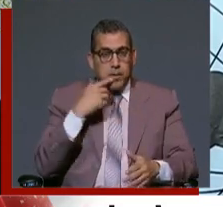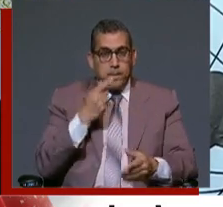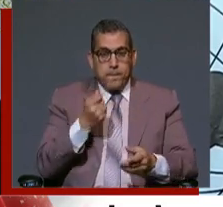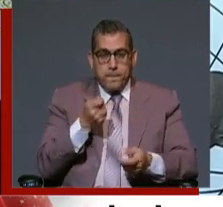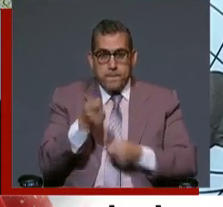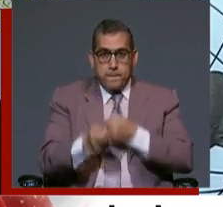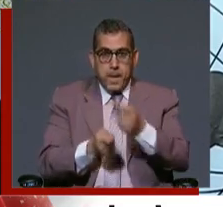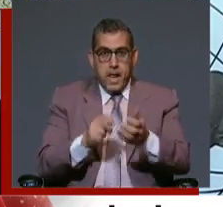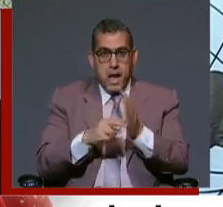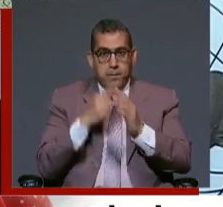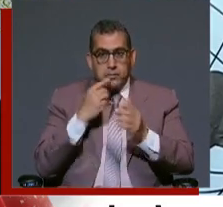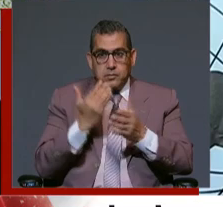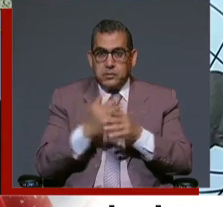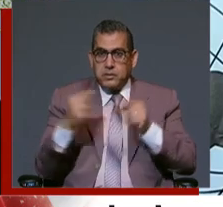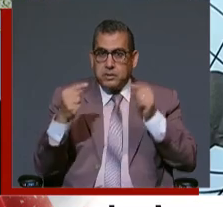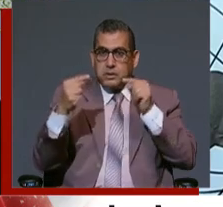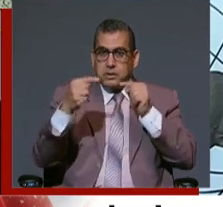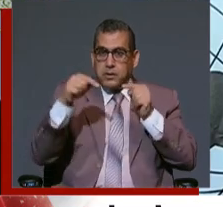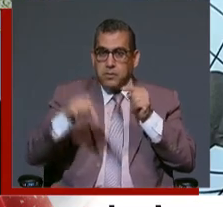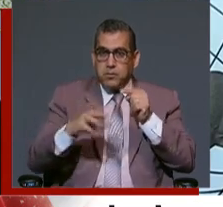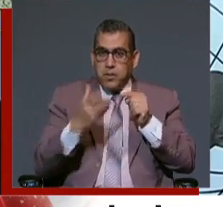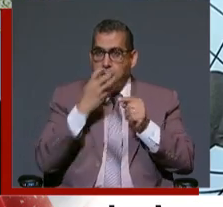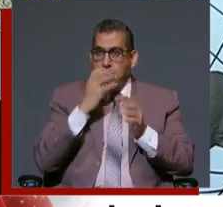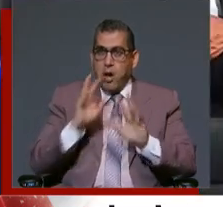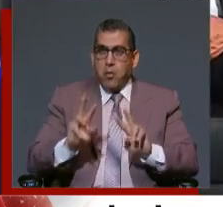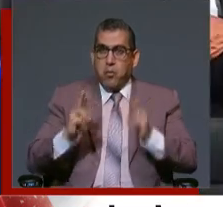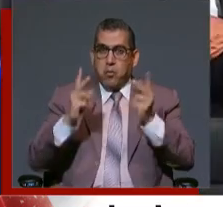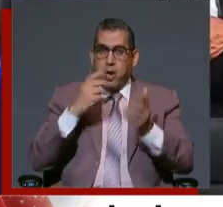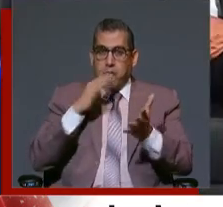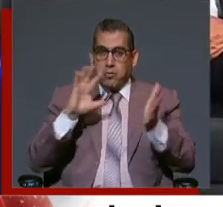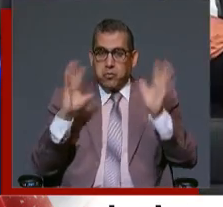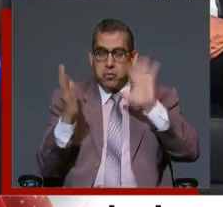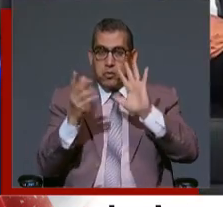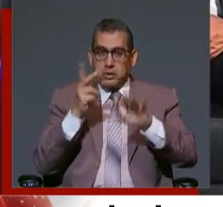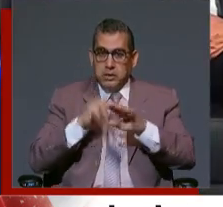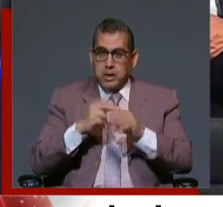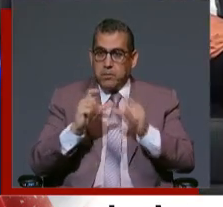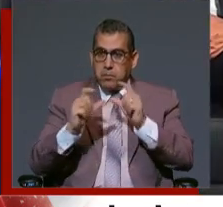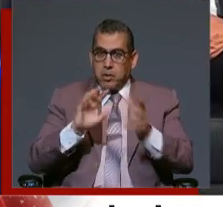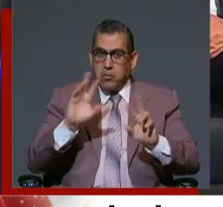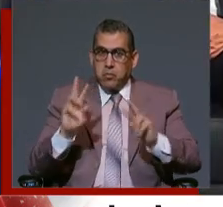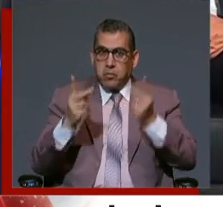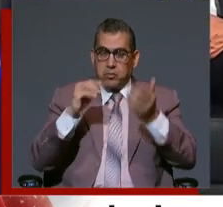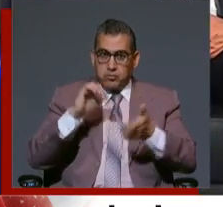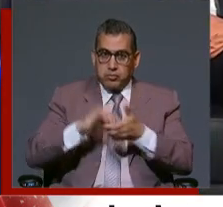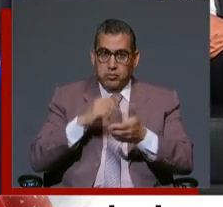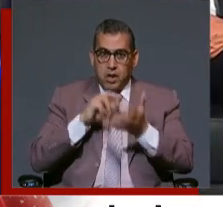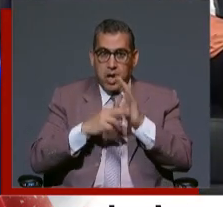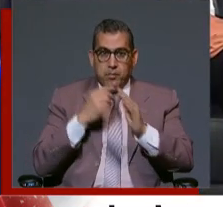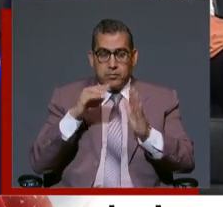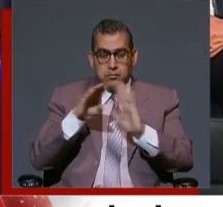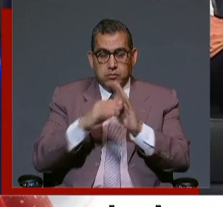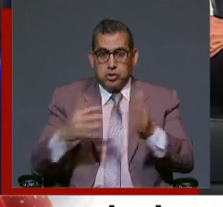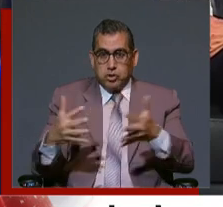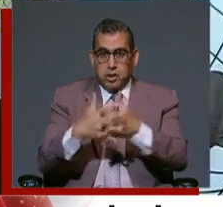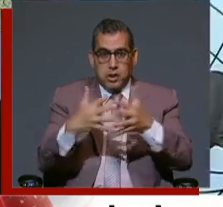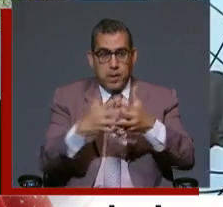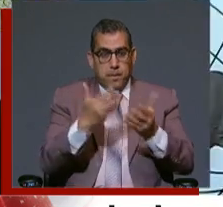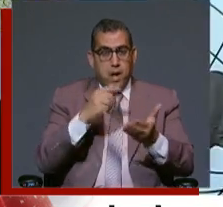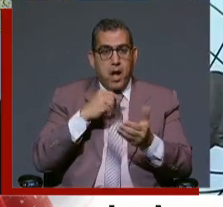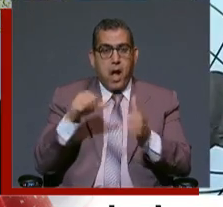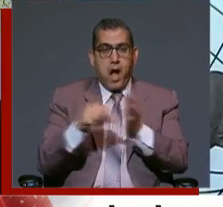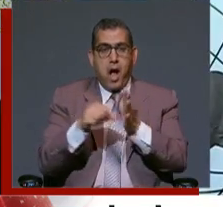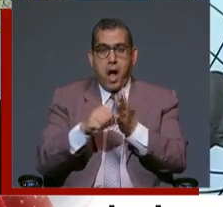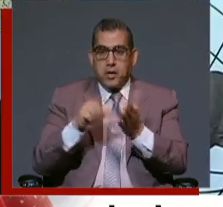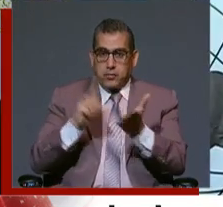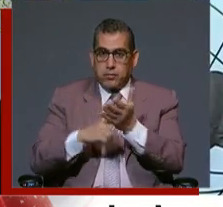اللازمة لمواجهة تداعيات التغيرات المناخية، وذلك من خلال إشراك القطاع الخاص وتفعيل دوره الحيوي